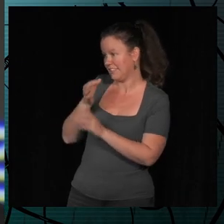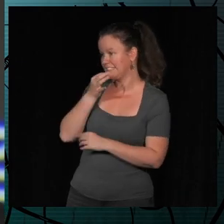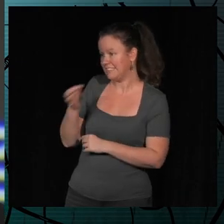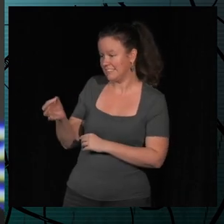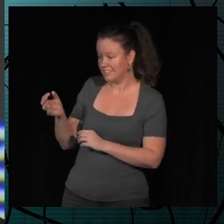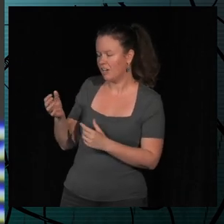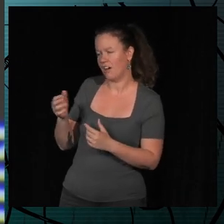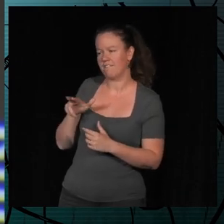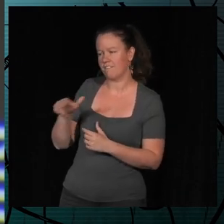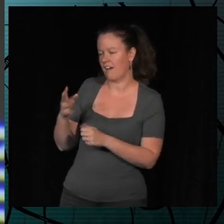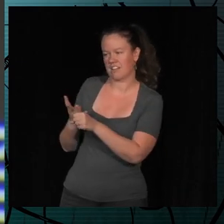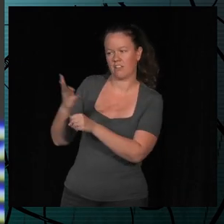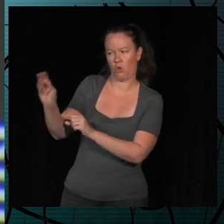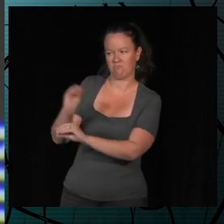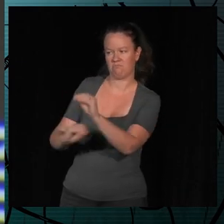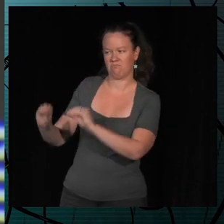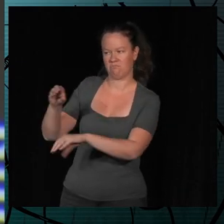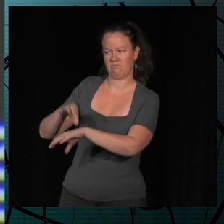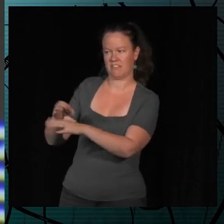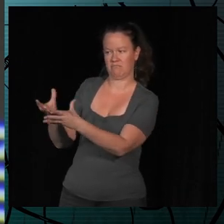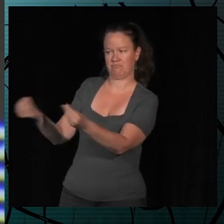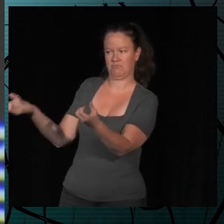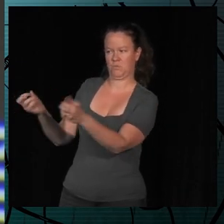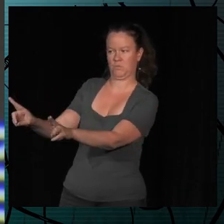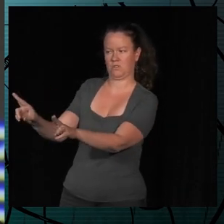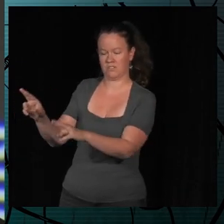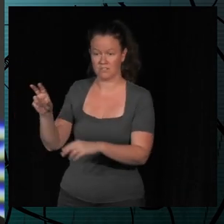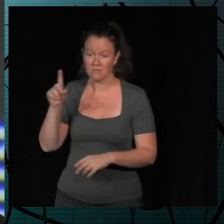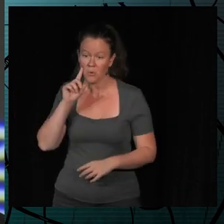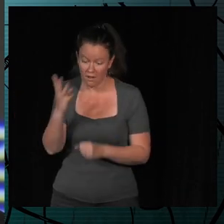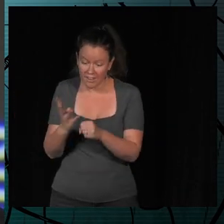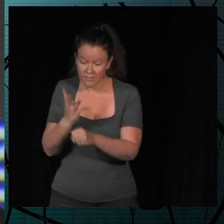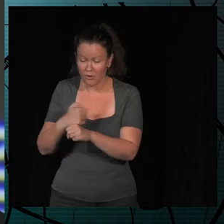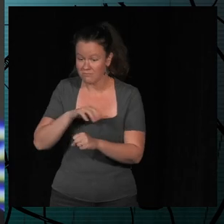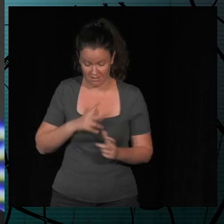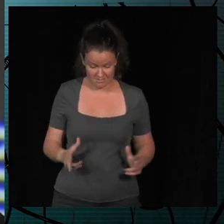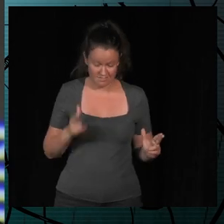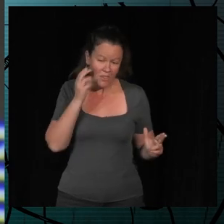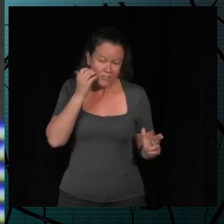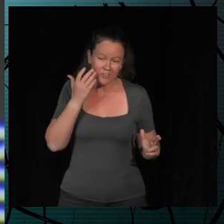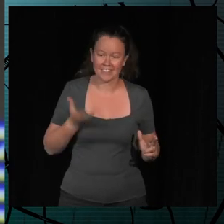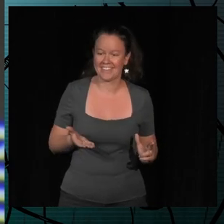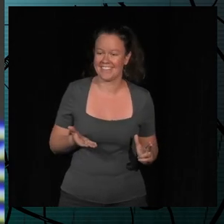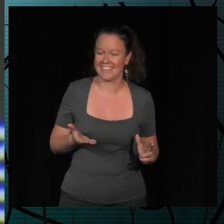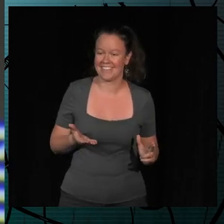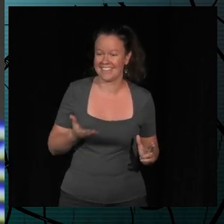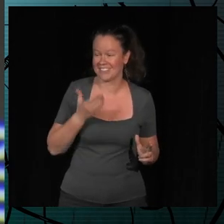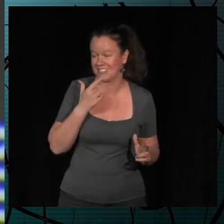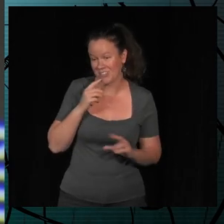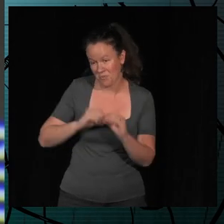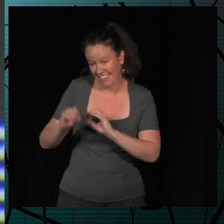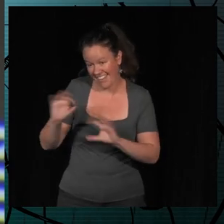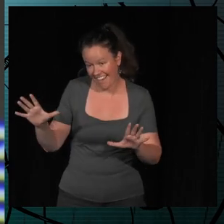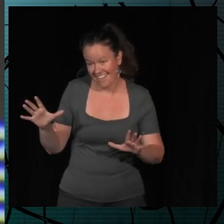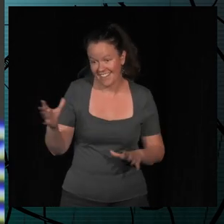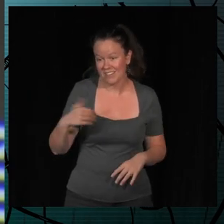charltin parce que les joueurs de jeux vidéo às ils guérissent tout seul statistiquement tous les la plupart des ados garçons s'immergent